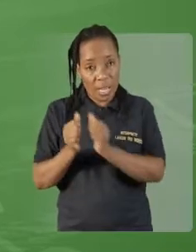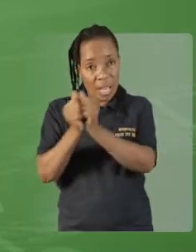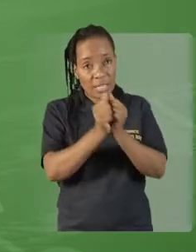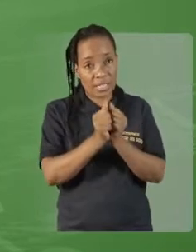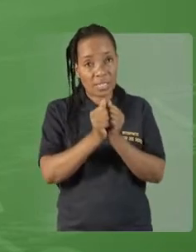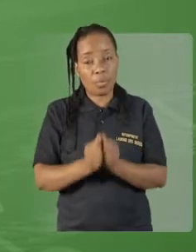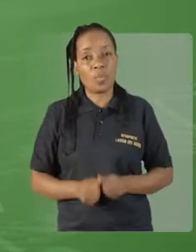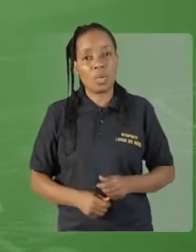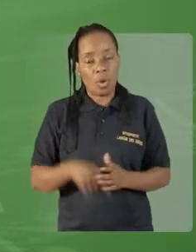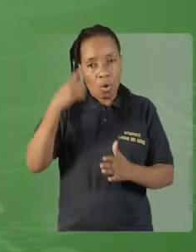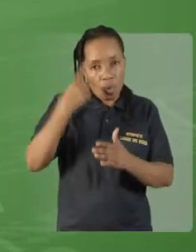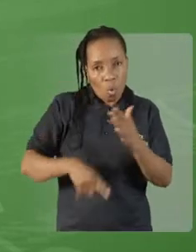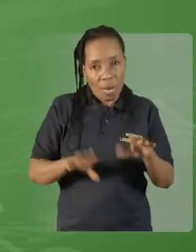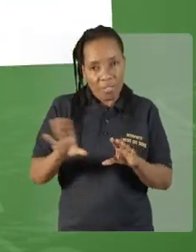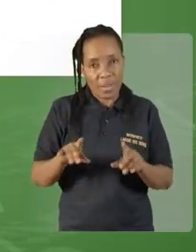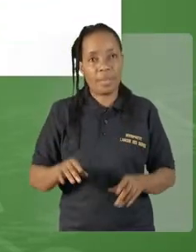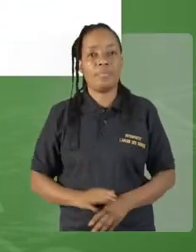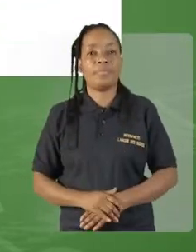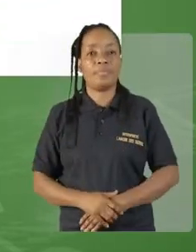les tâches à accomplir.